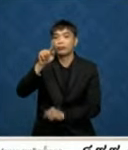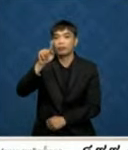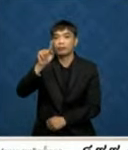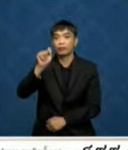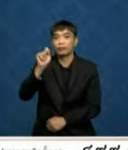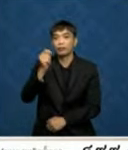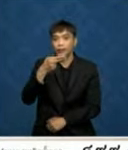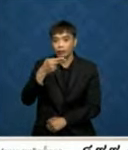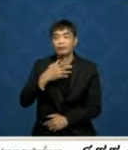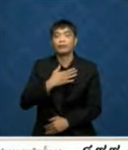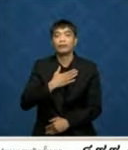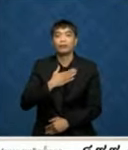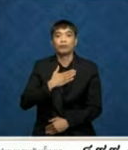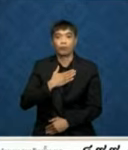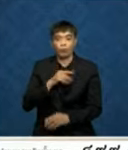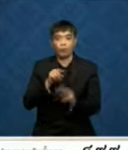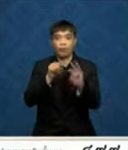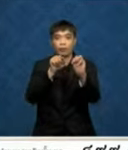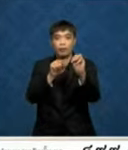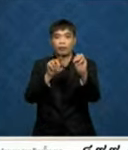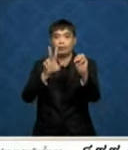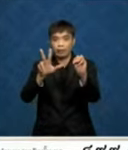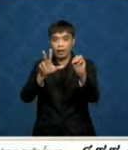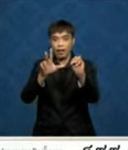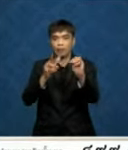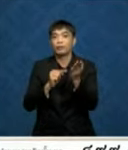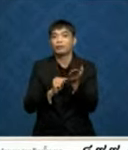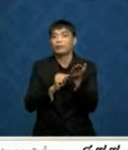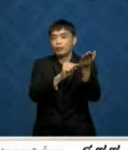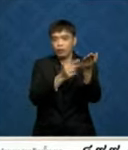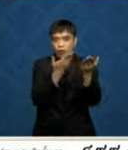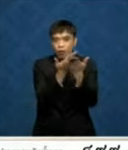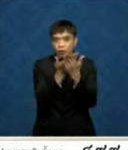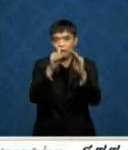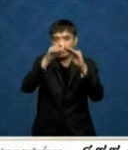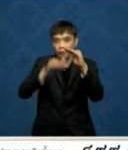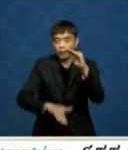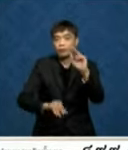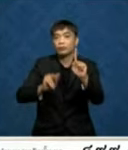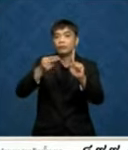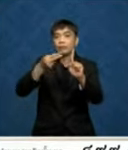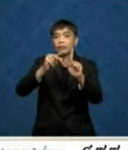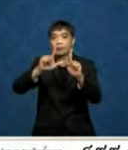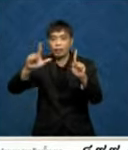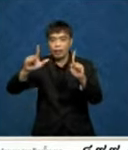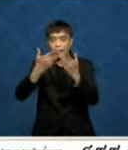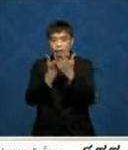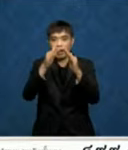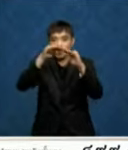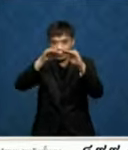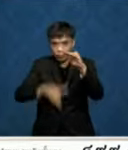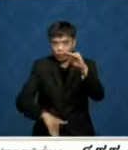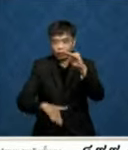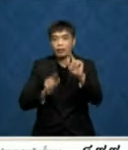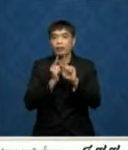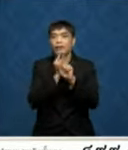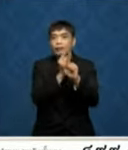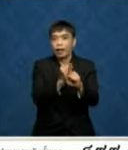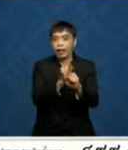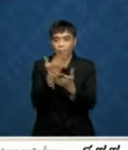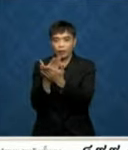ความเห็นไว้ในมาตราที่3นี่นะครับแล้วก็ขอให้ปรับลดลงเหลือ 10,000 ล้านบาทตามประมาณการจัดเก็บรายได้เพิ่มเติมนะครับโดยไม่ต้อง